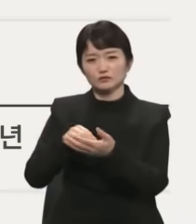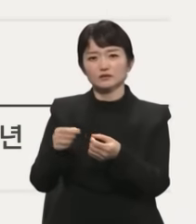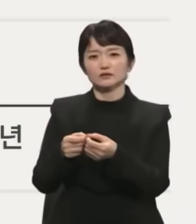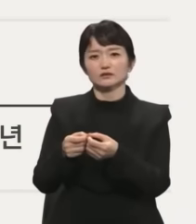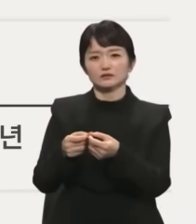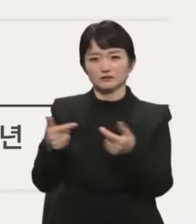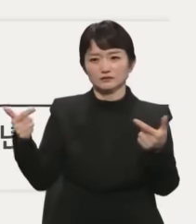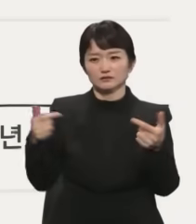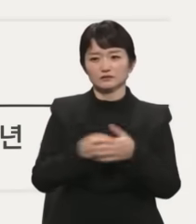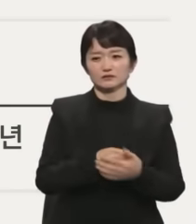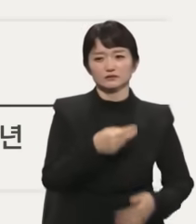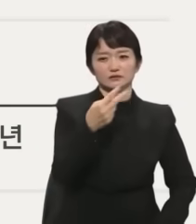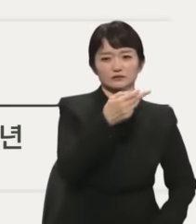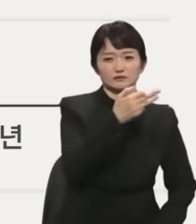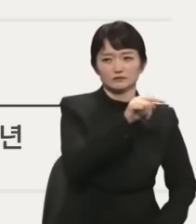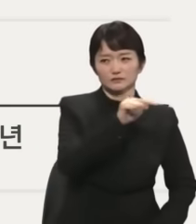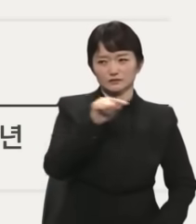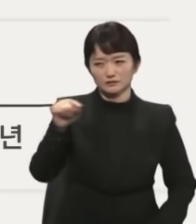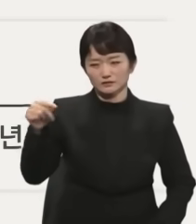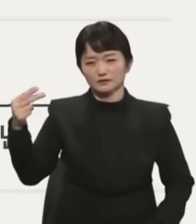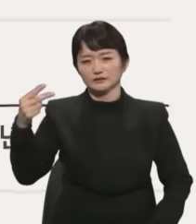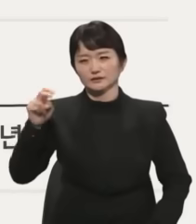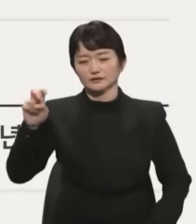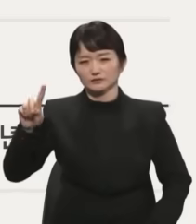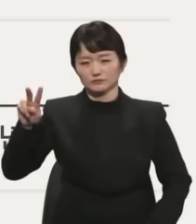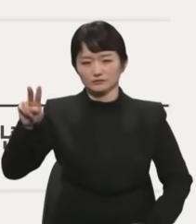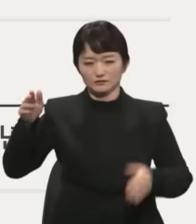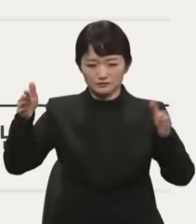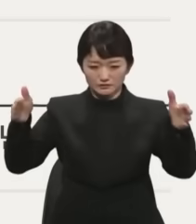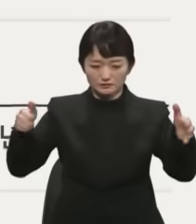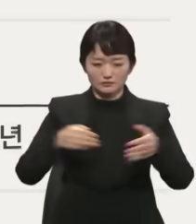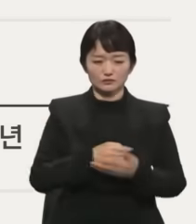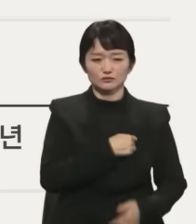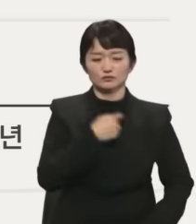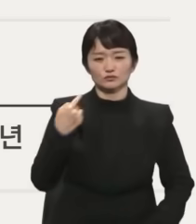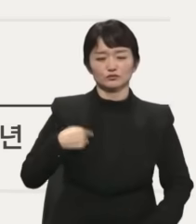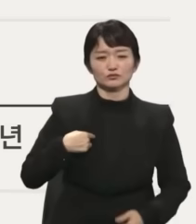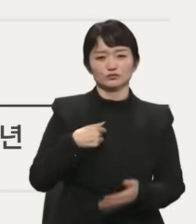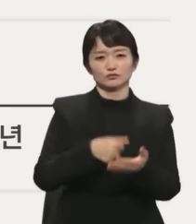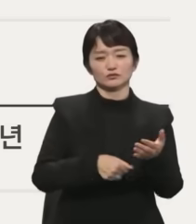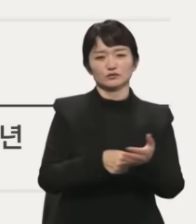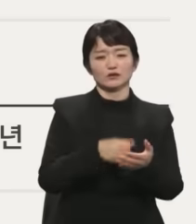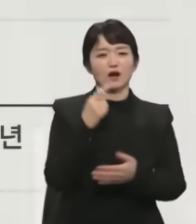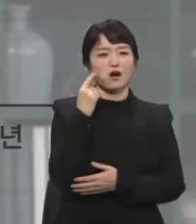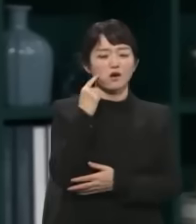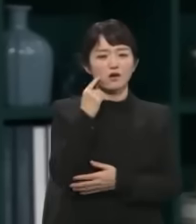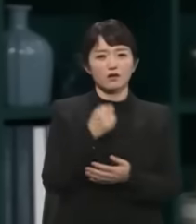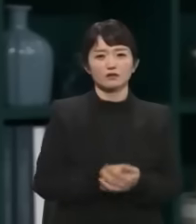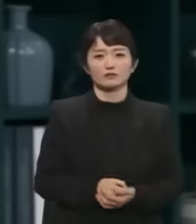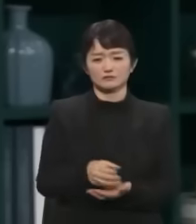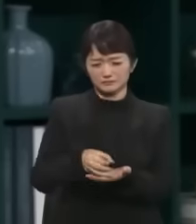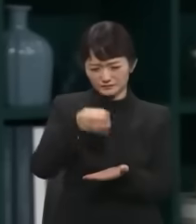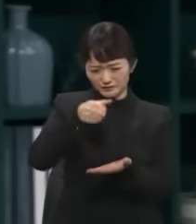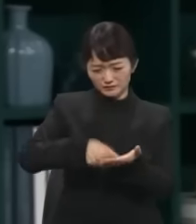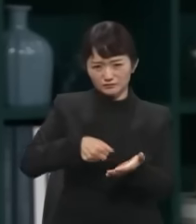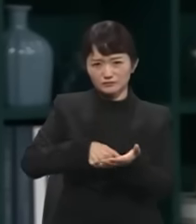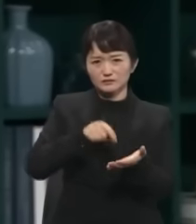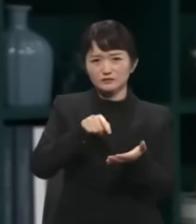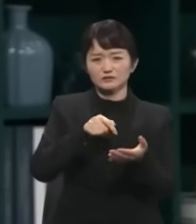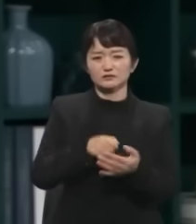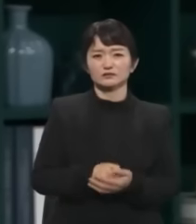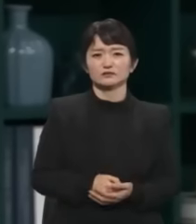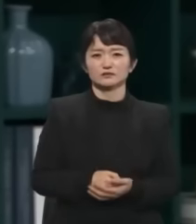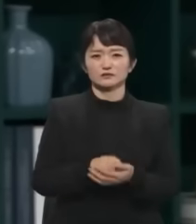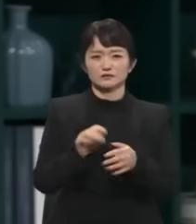2018년부터 2022년까지. 중국발 국내 반입 짝퉁 상품 99.7%인데 명품은 말할 것도 없고 정말